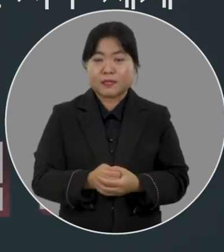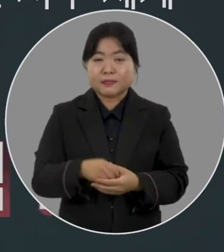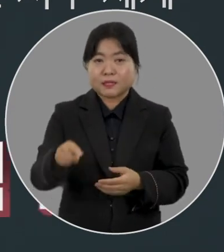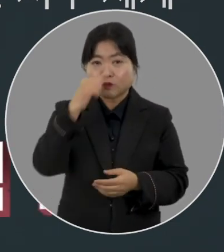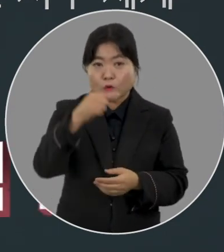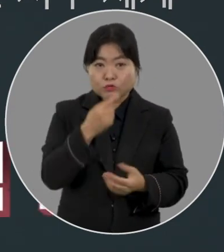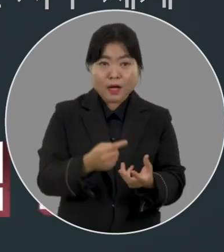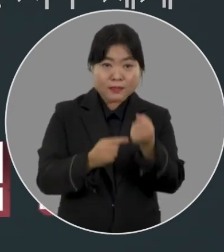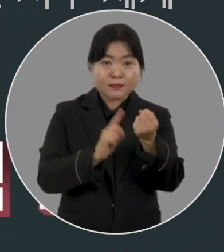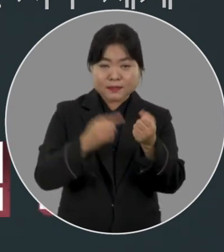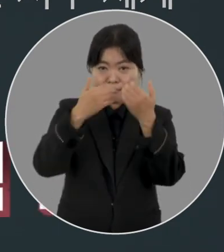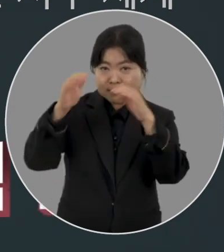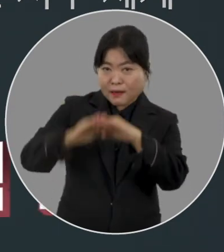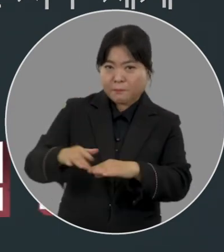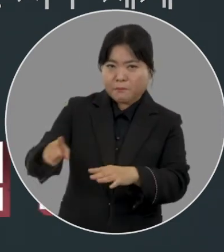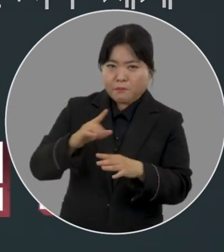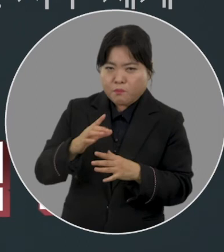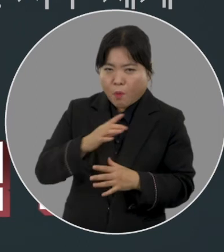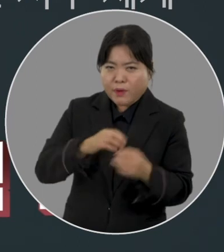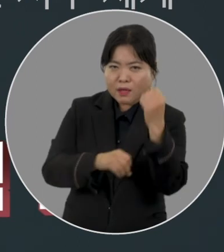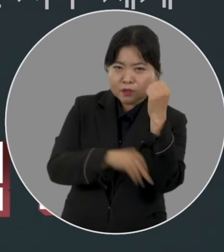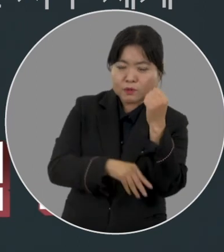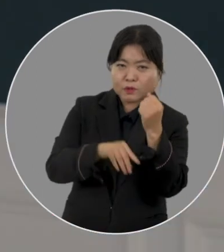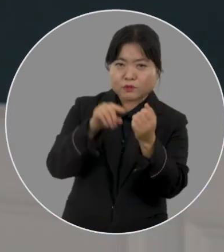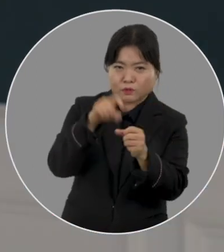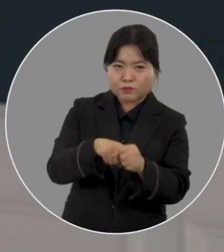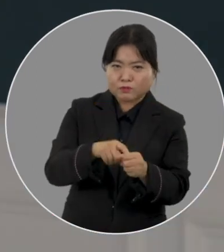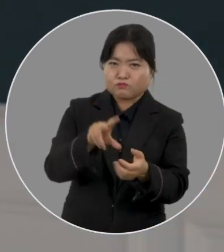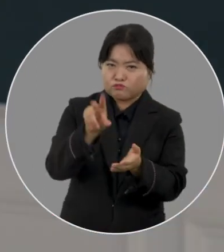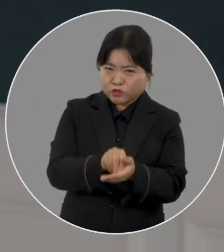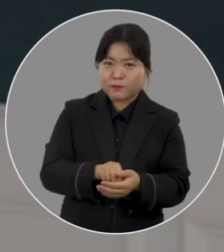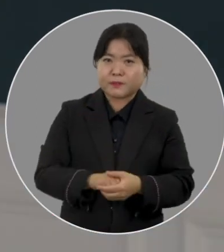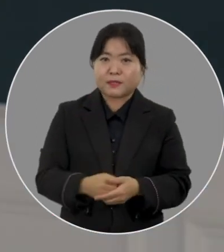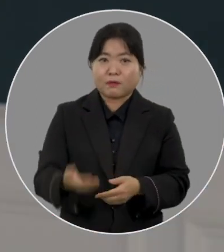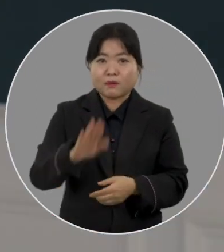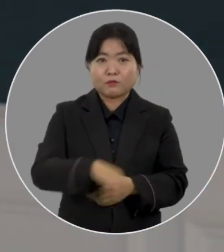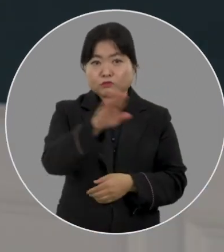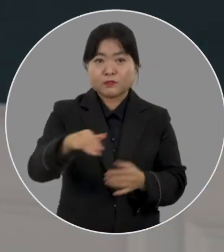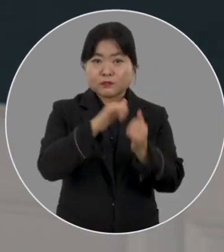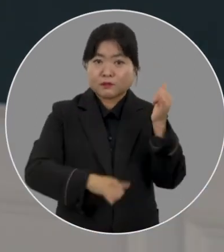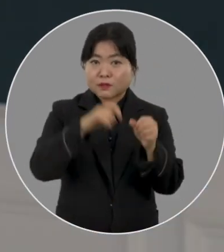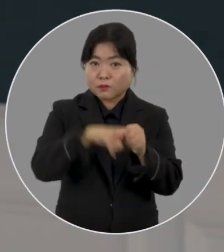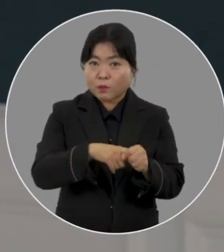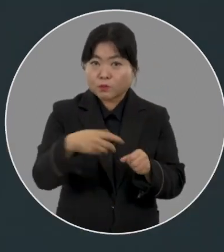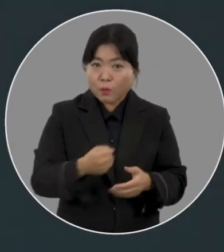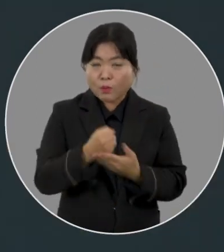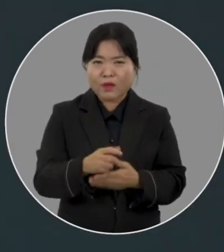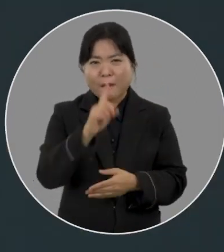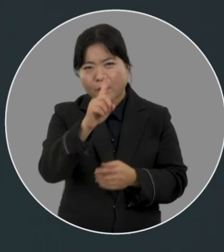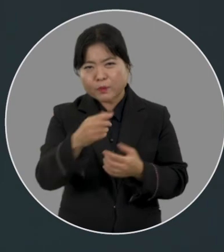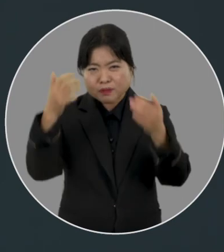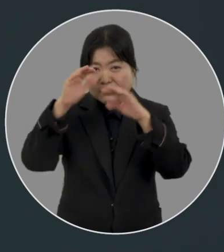이게 서구가 가져왔던 이슬람 포비아의 근원적 문제입니다. 그러나 우리는 역사적으로 단 한 번도